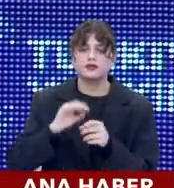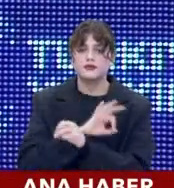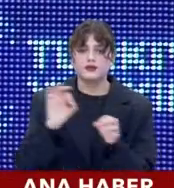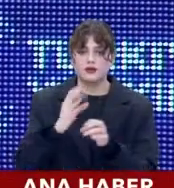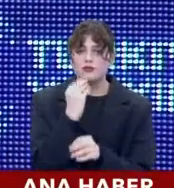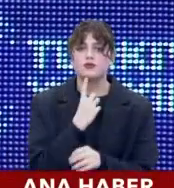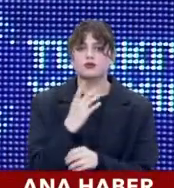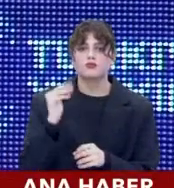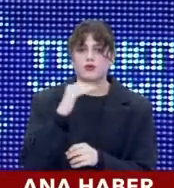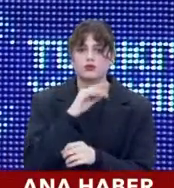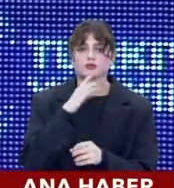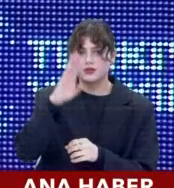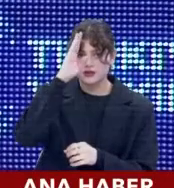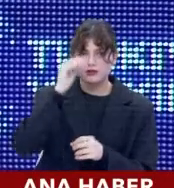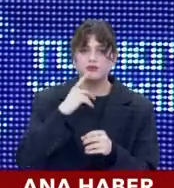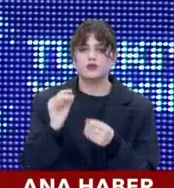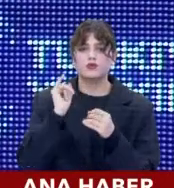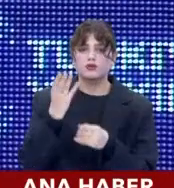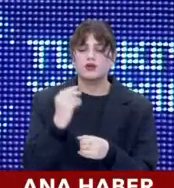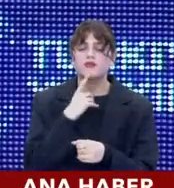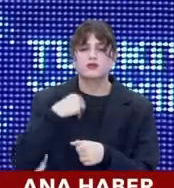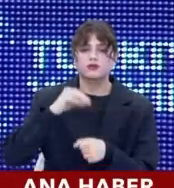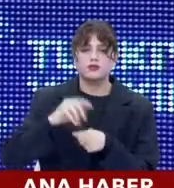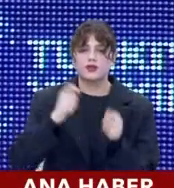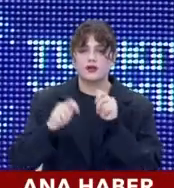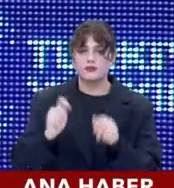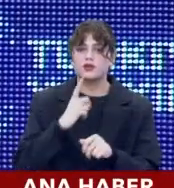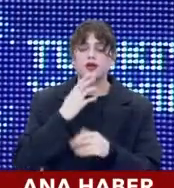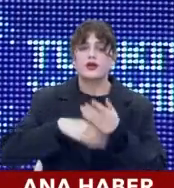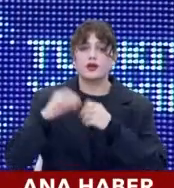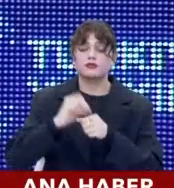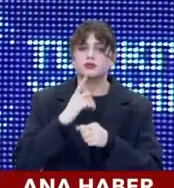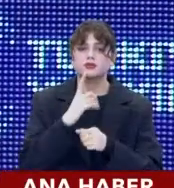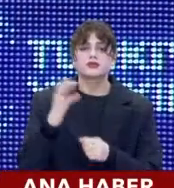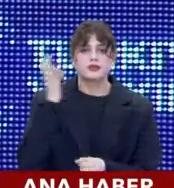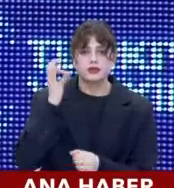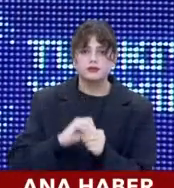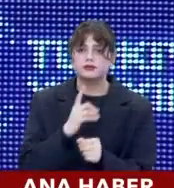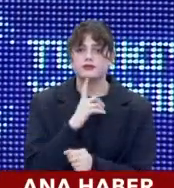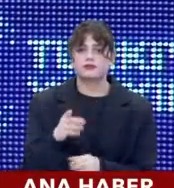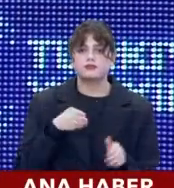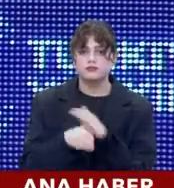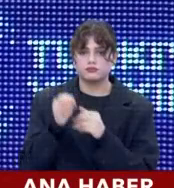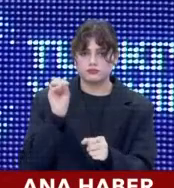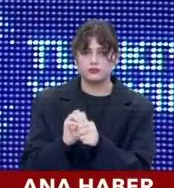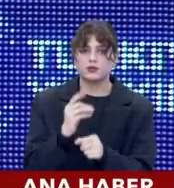tarafından Borsa İstanbul'u yıpratmayı amaçlayan bütüncül bir kampanya yürütüldü.